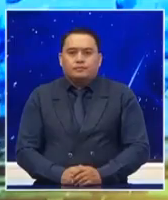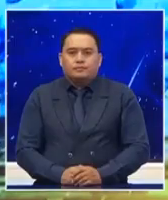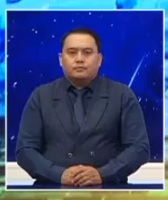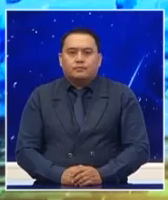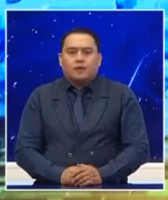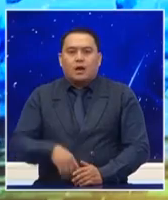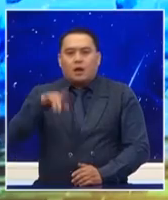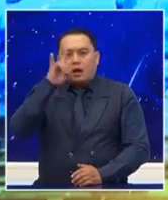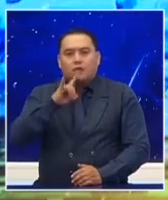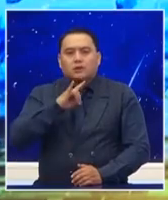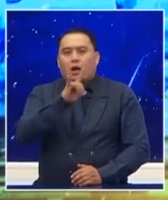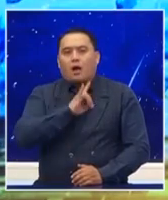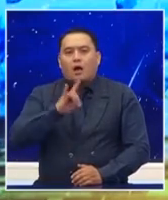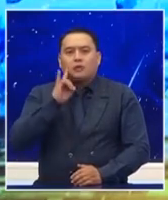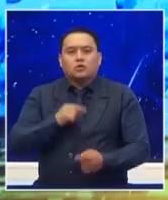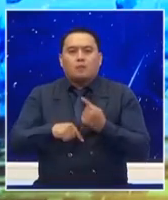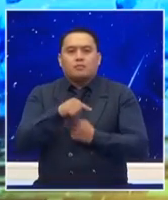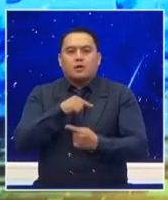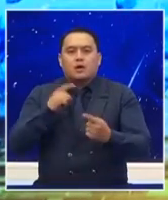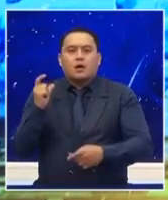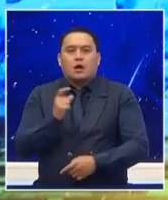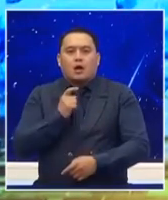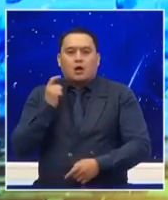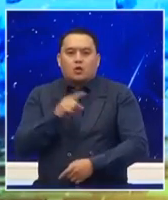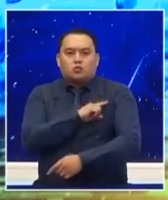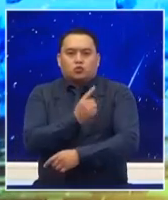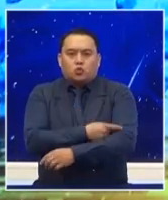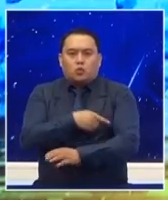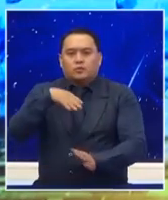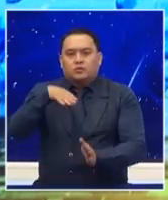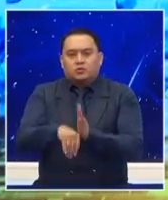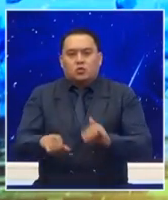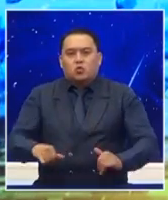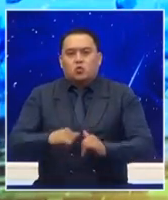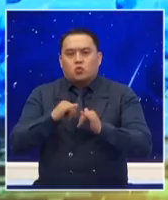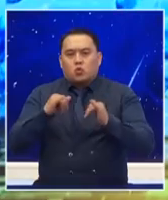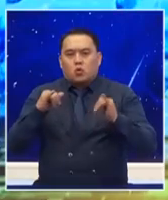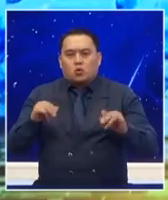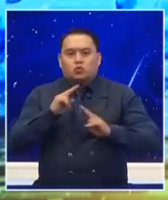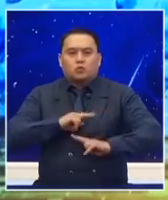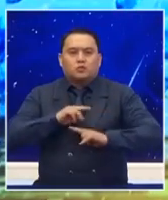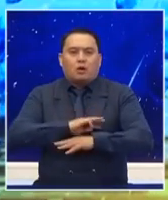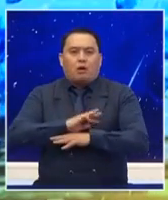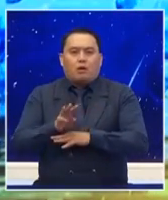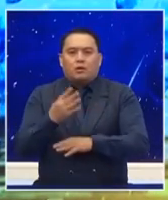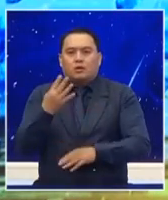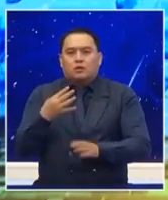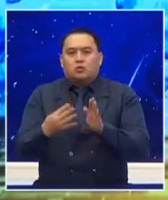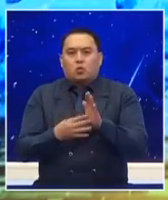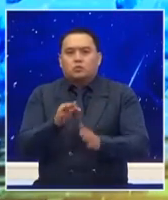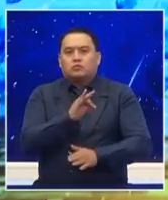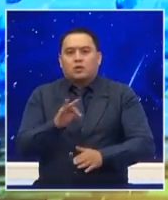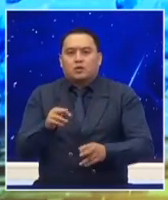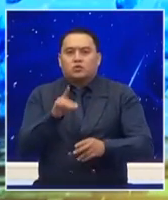Бизнестегі бикеш Қазақстанда әйел кәсіпкерлердің экономикасындағы үлесі артып келеді. Жұмыспен қамтылған тұрғындардың